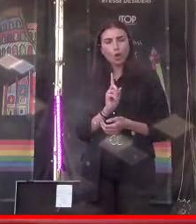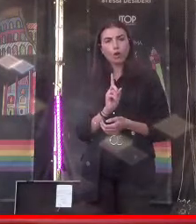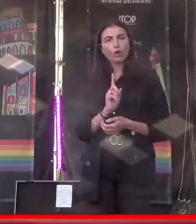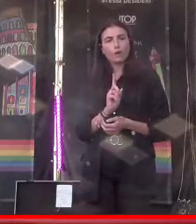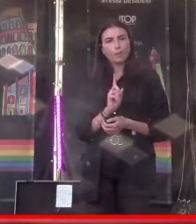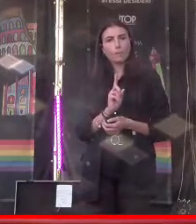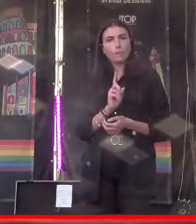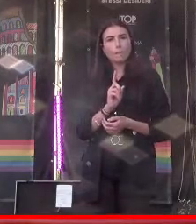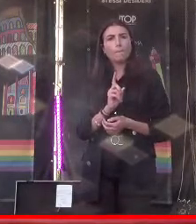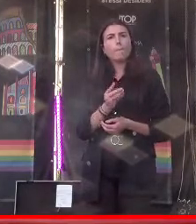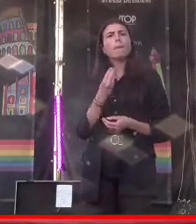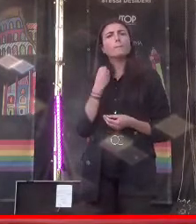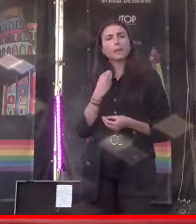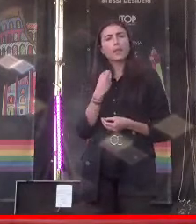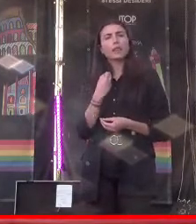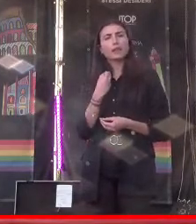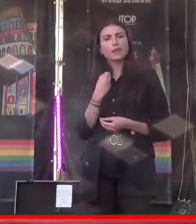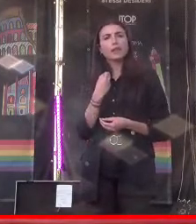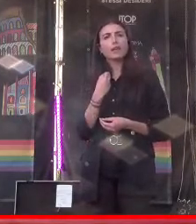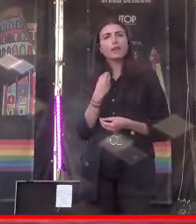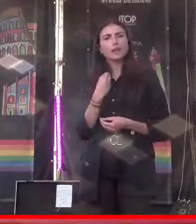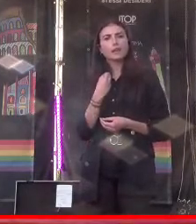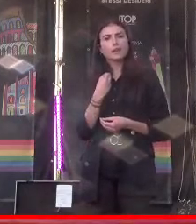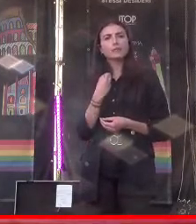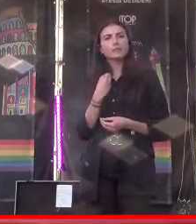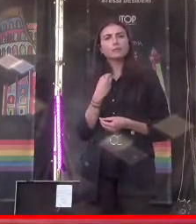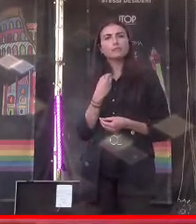perché non c'era